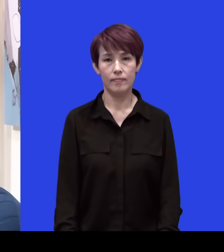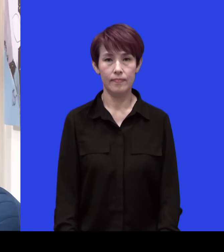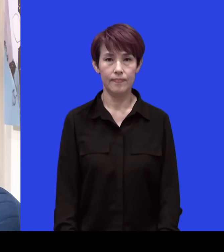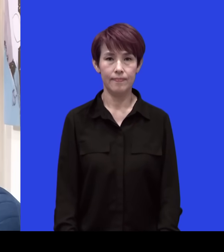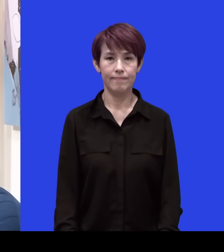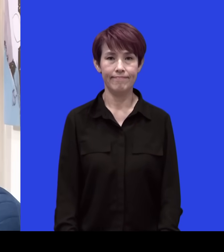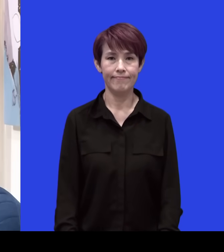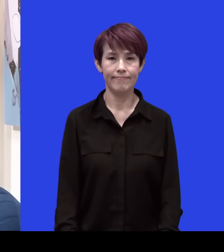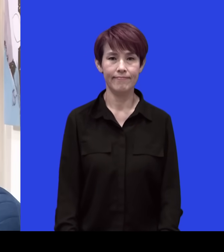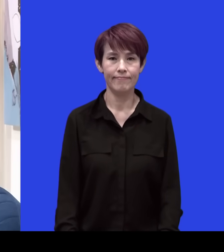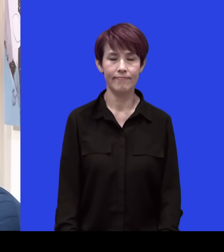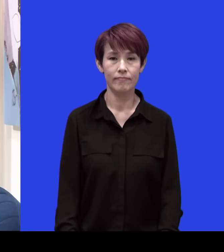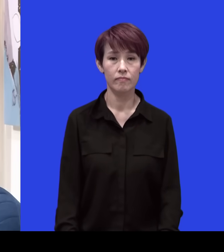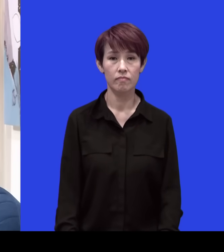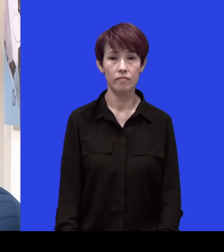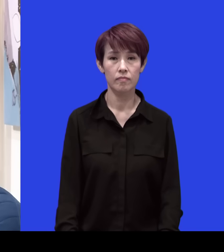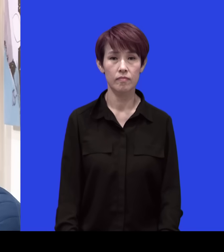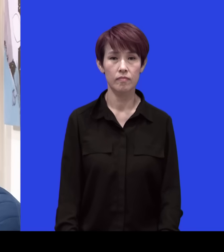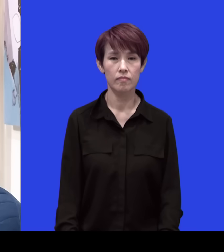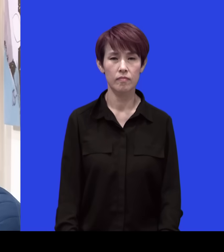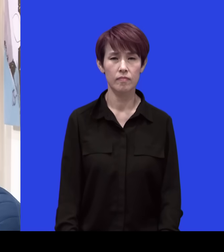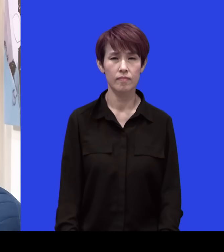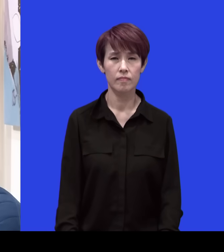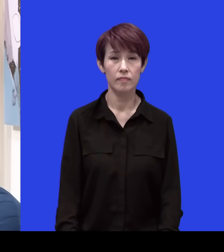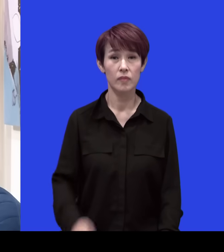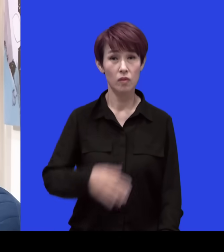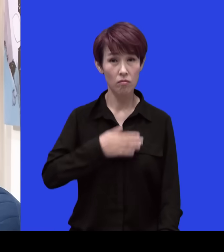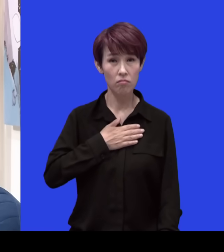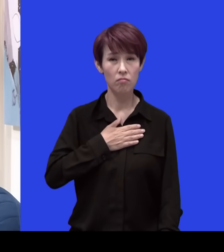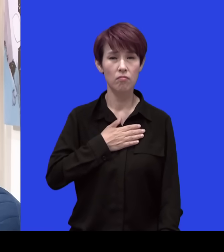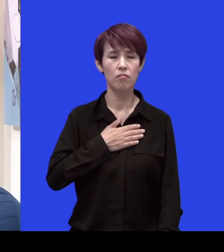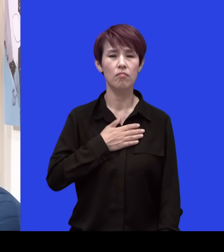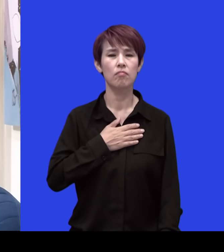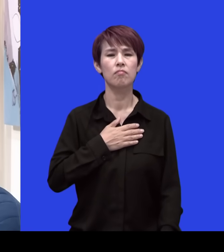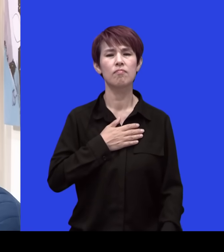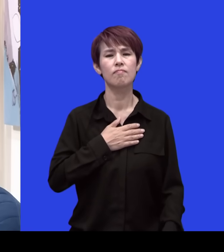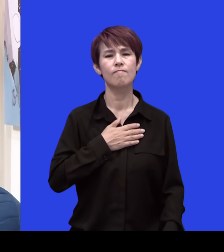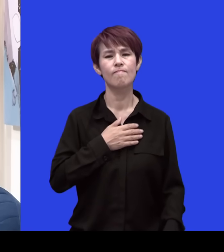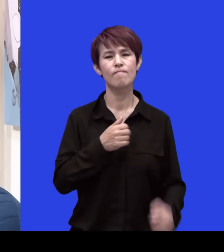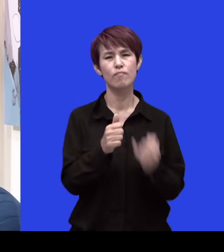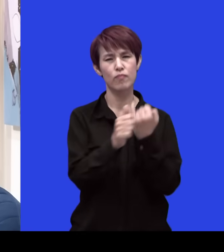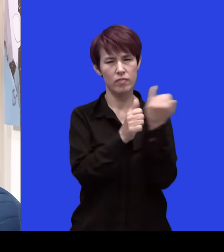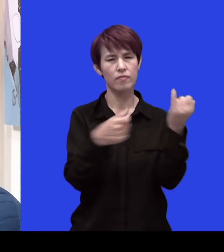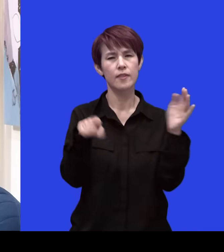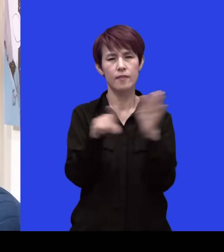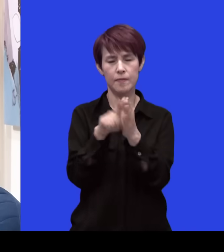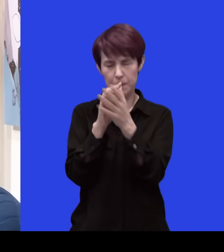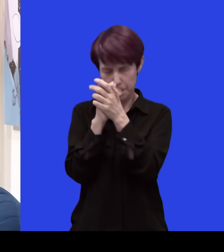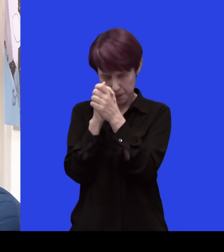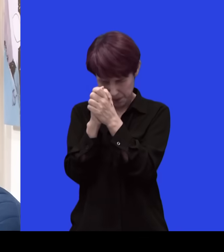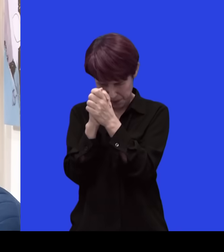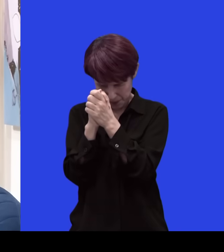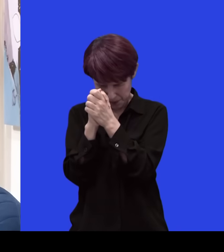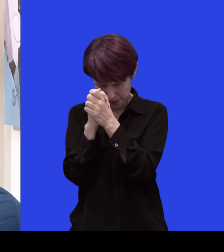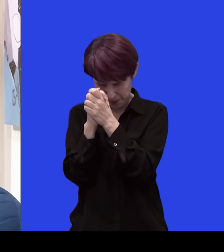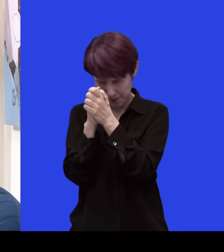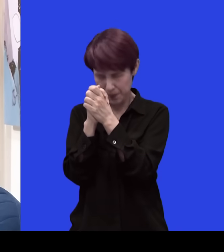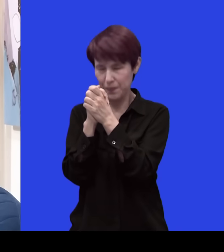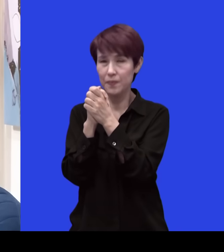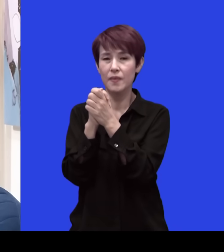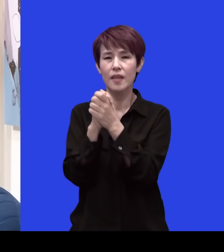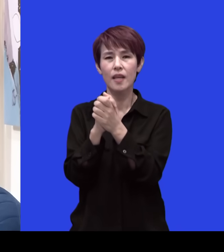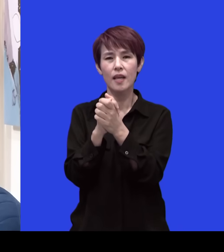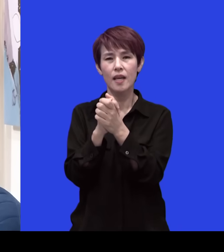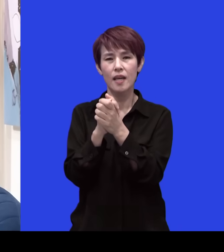근데 이제 그러는 중에 저는 하나님 앞에 가서 기도를 해야 되겠다. 네네. 그래서 기도원이라는